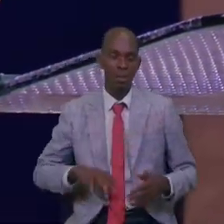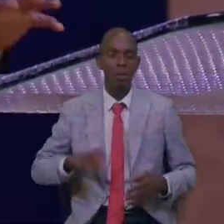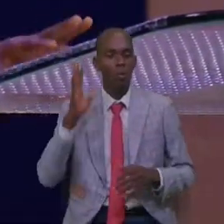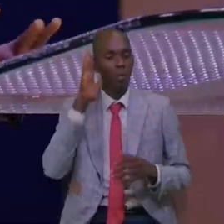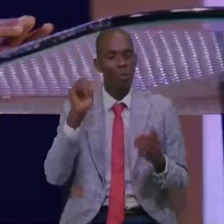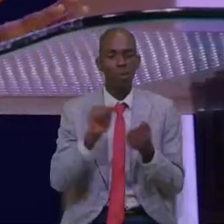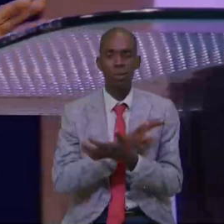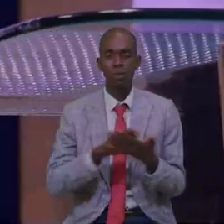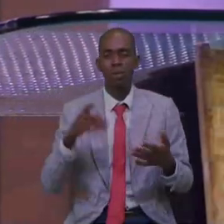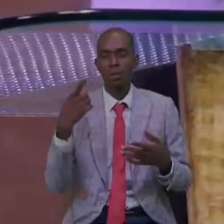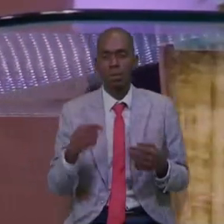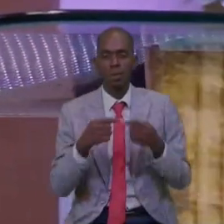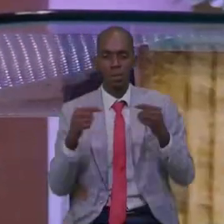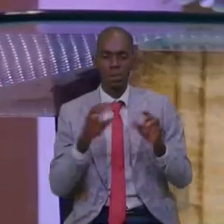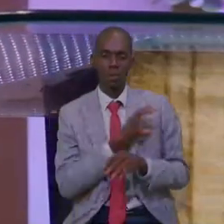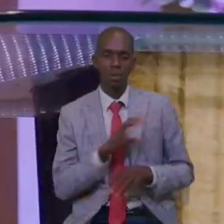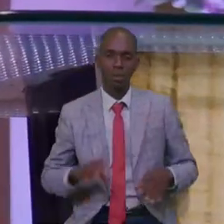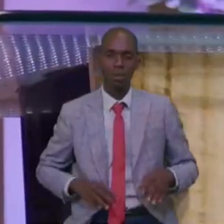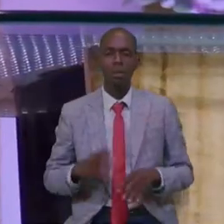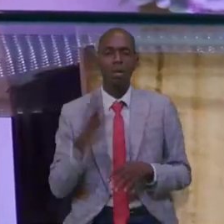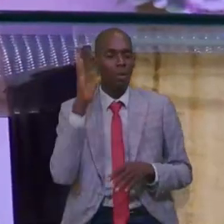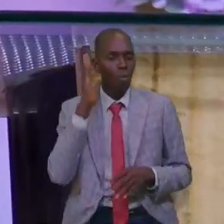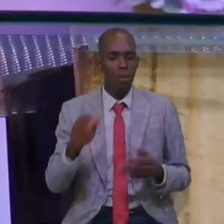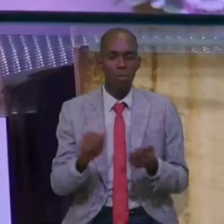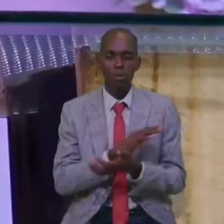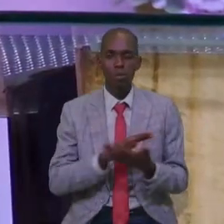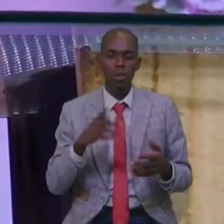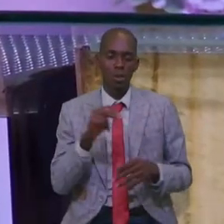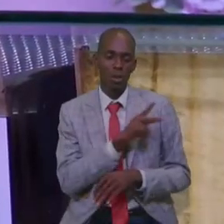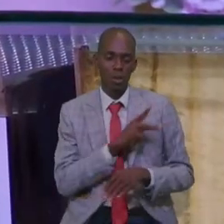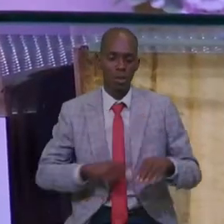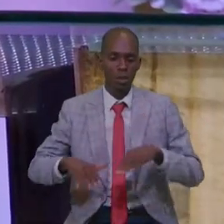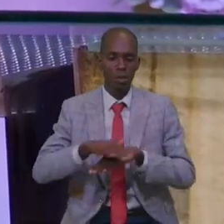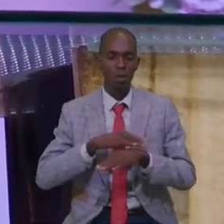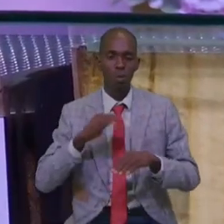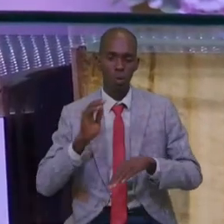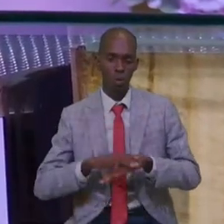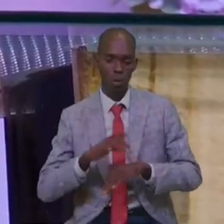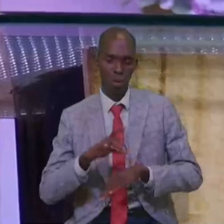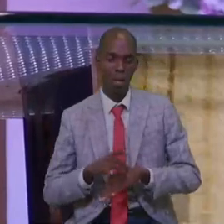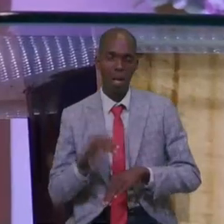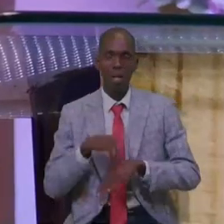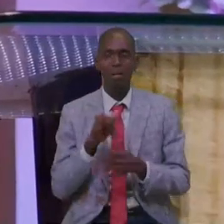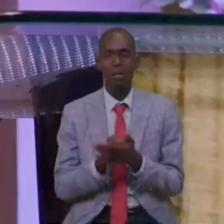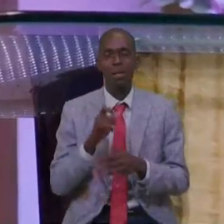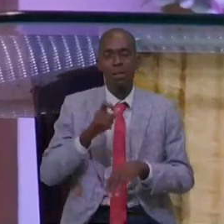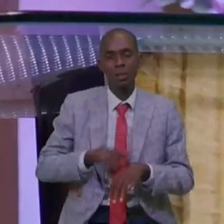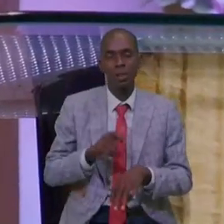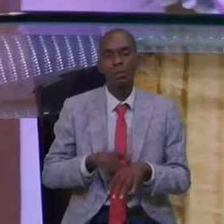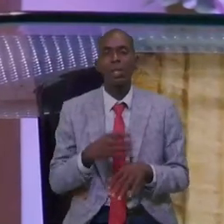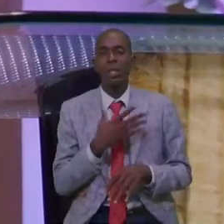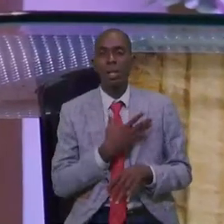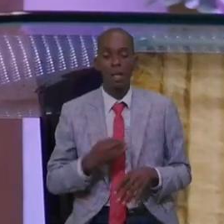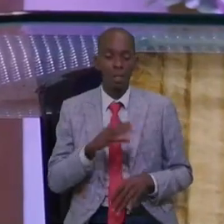Il détruira les royaumes du monde en ce temps-là sous l'Antéchrist. Et il